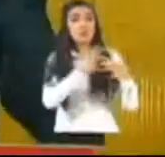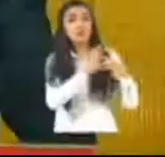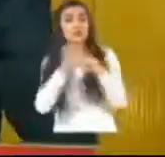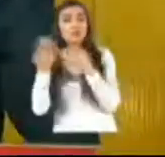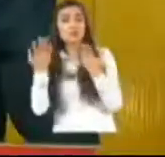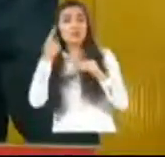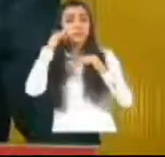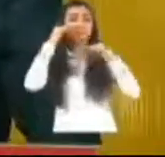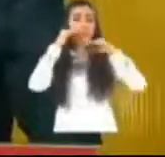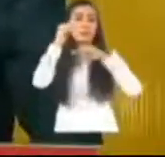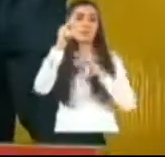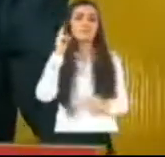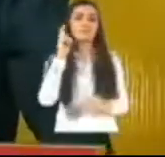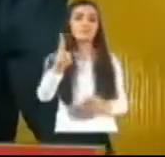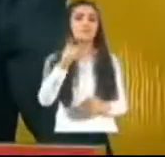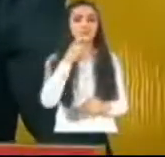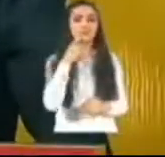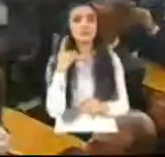millet.